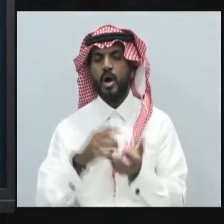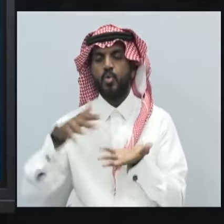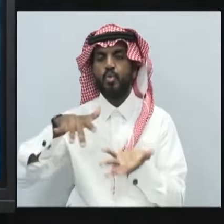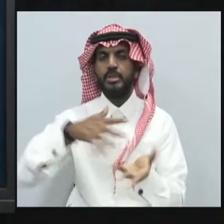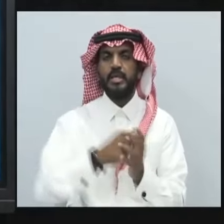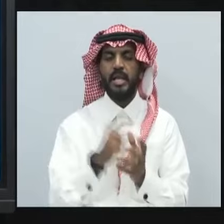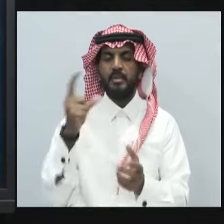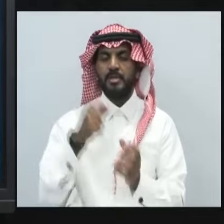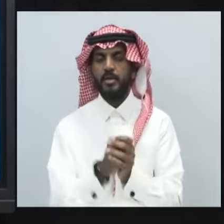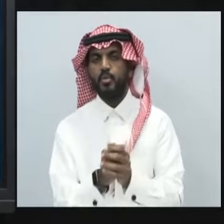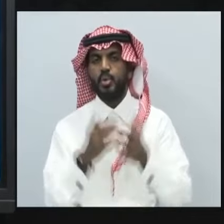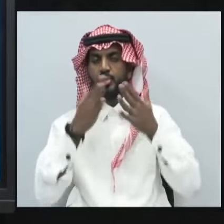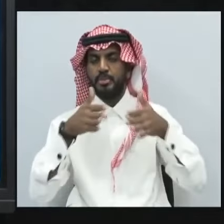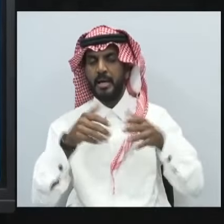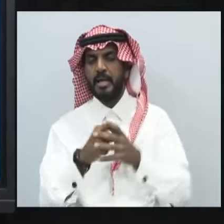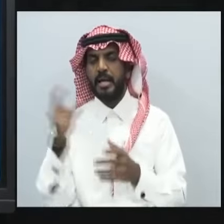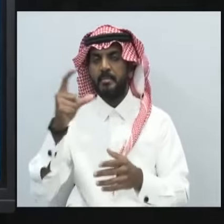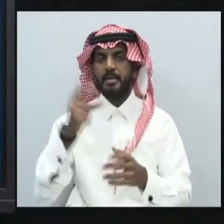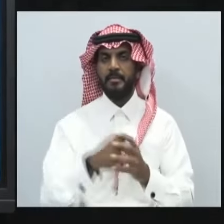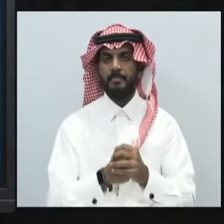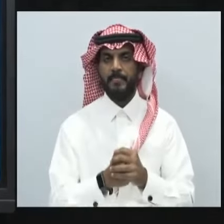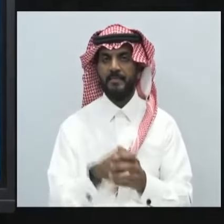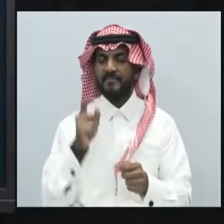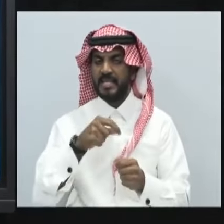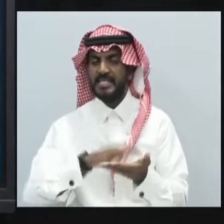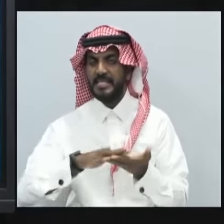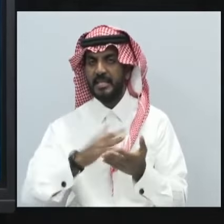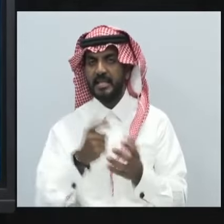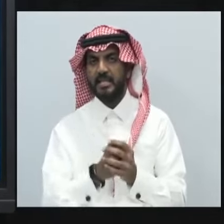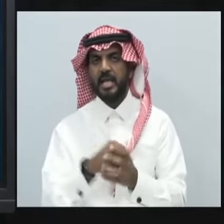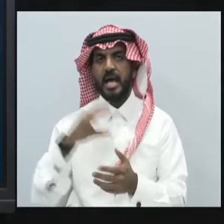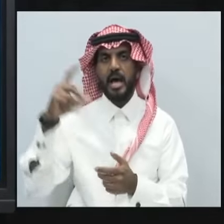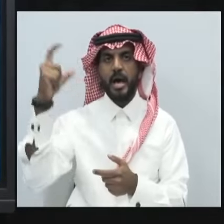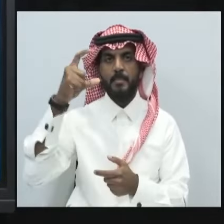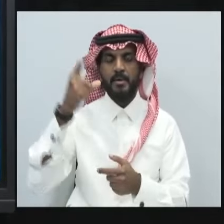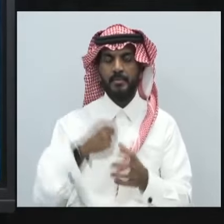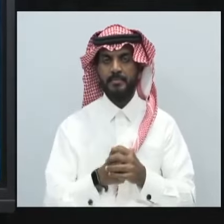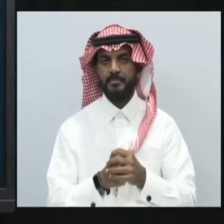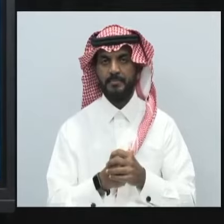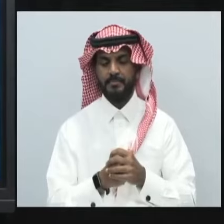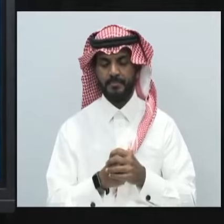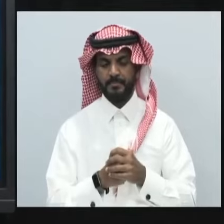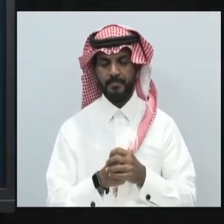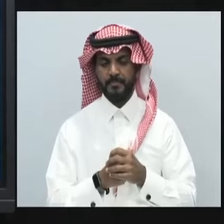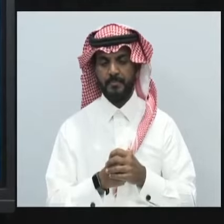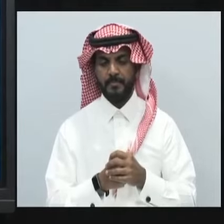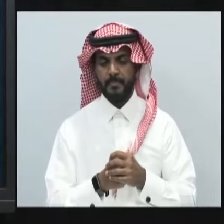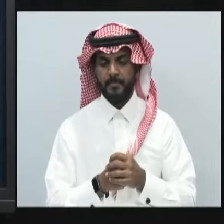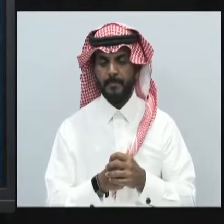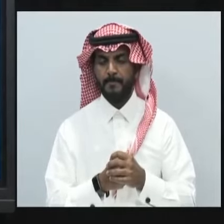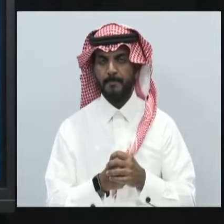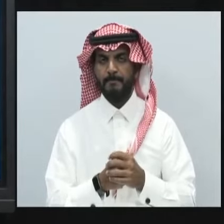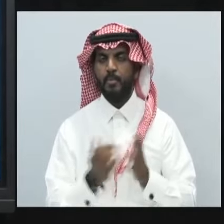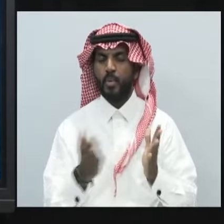والجبال القمريه وغيرها من المعالم التي توجد على سطح القمر استطعنا ان